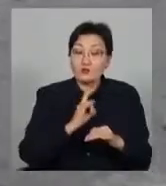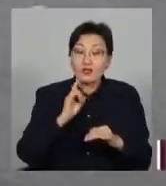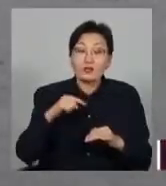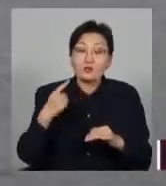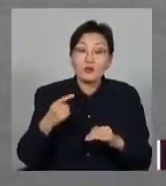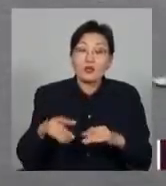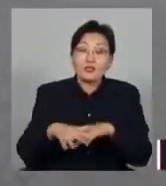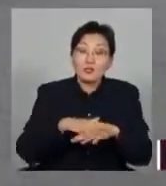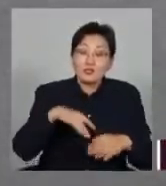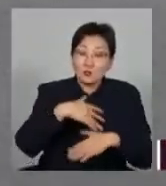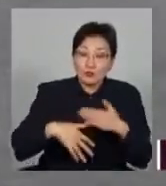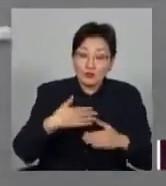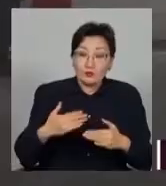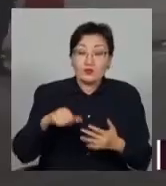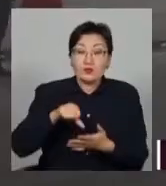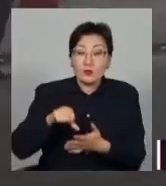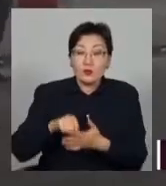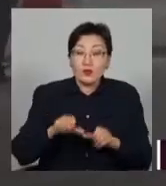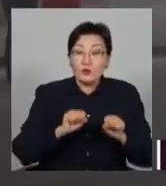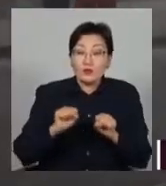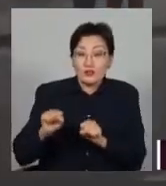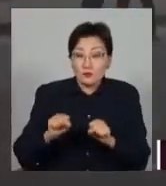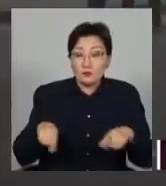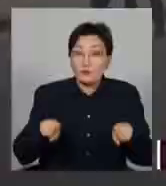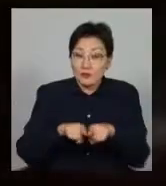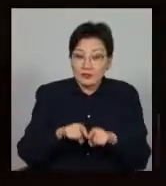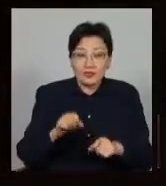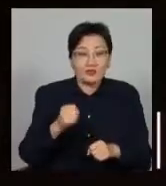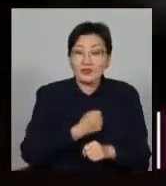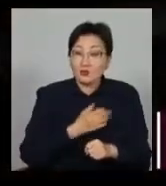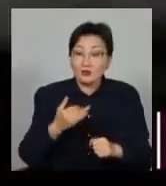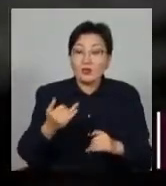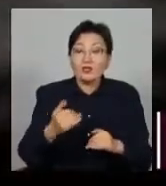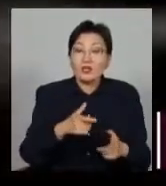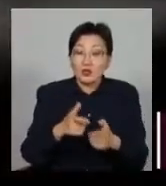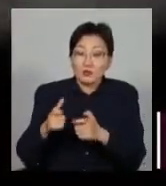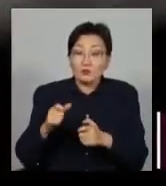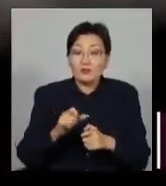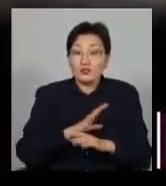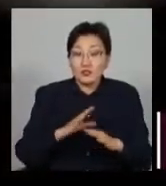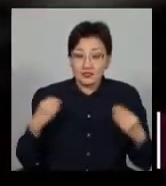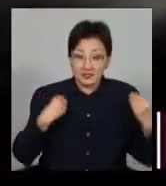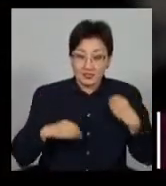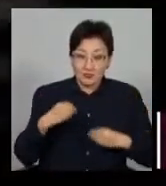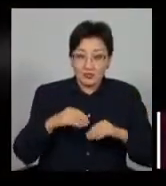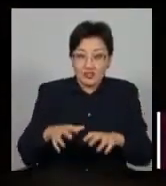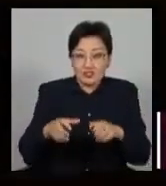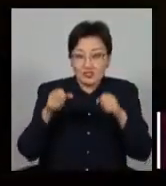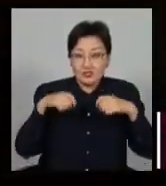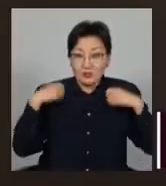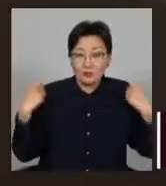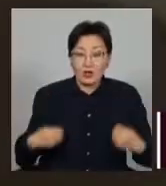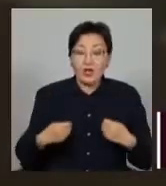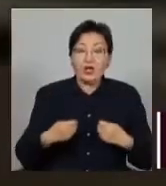азаматшаның айтуынша жаппай тәртіпсіздікке бой алдырғандар құқық қорғаушыларды да аямапты. Тіпті олардың қару жарағы былай тұрсын киімдерін де шешіп алған,